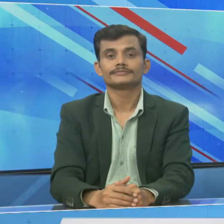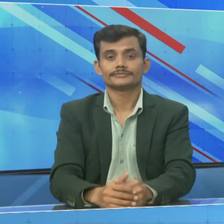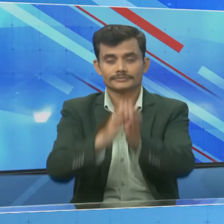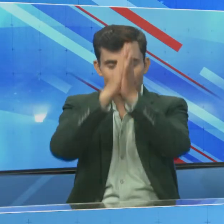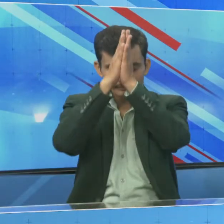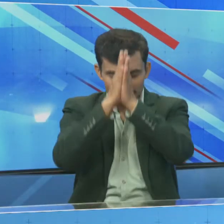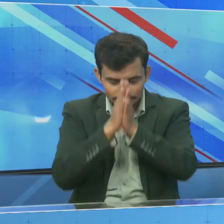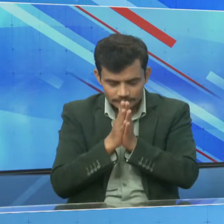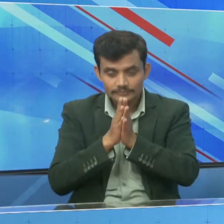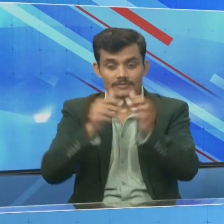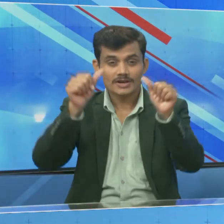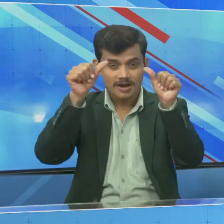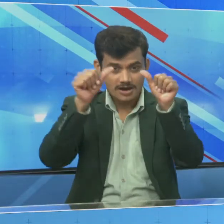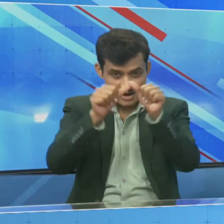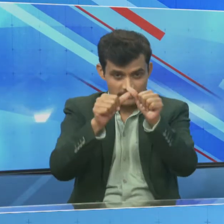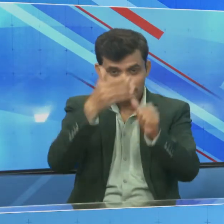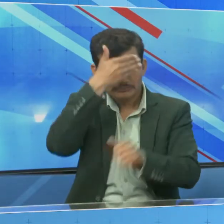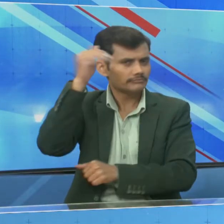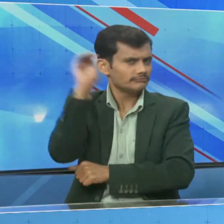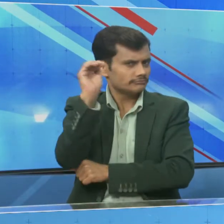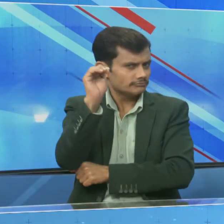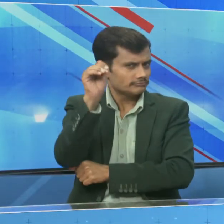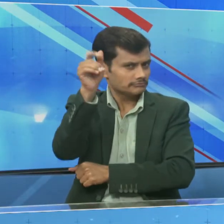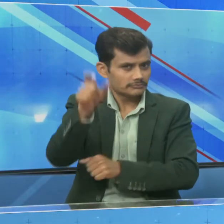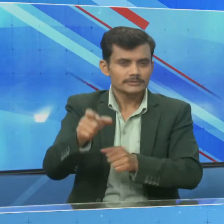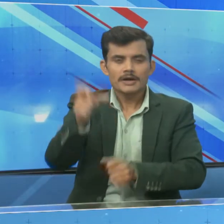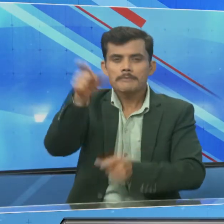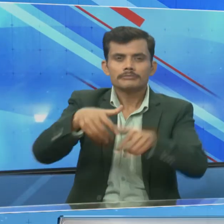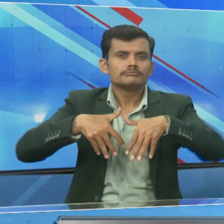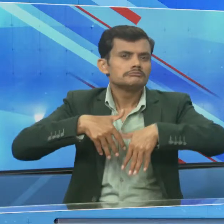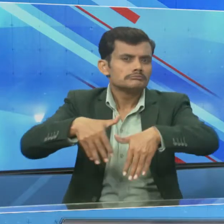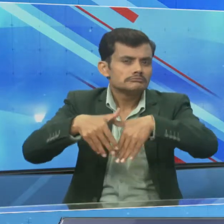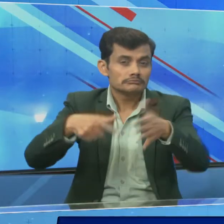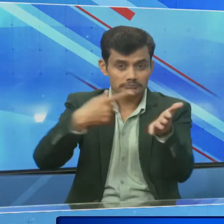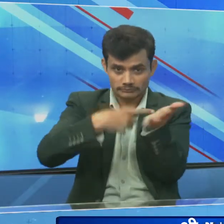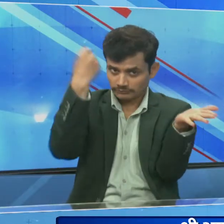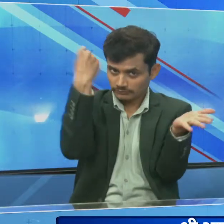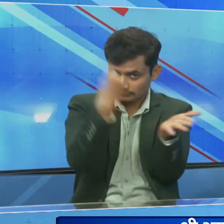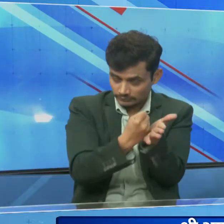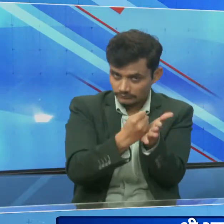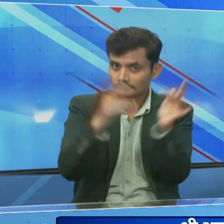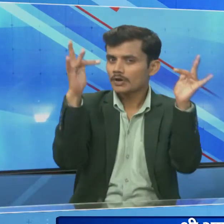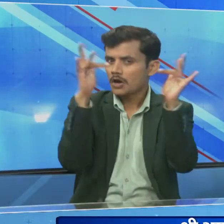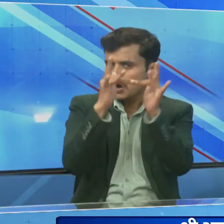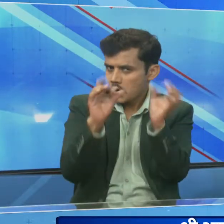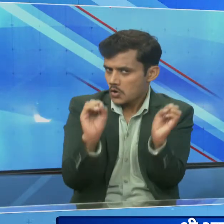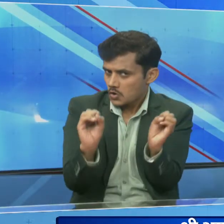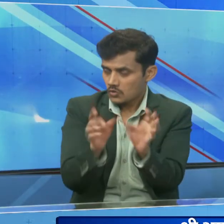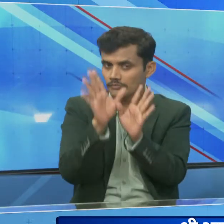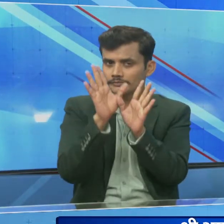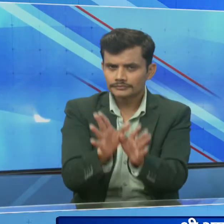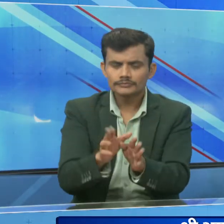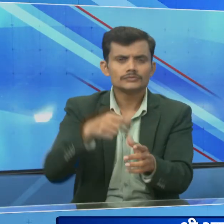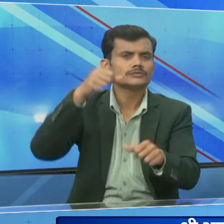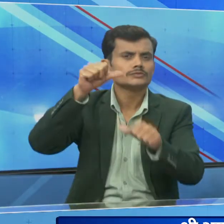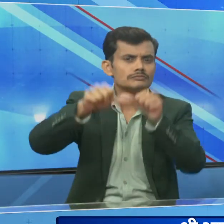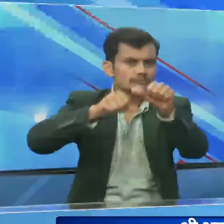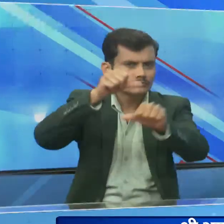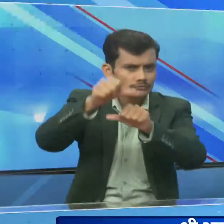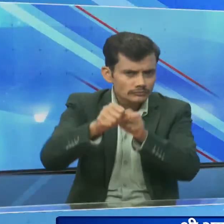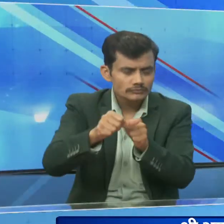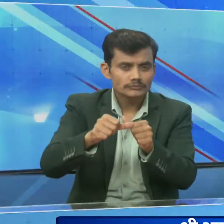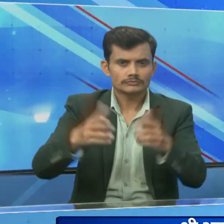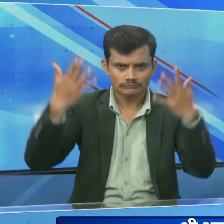वहीं पवित्र श्री अमरनाथ यात्रा जाने के इच्छुक श्रद्धालुओं के लिए पंजीकरण प्रक्रिया आज से शुरू हो गई है। यात्रा के पंजीकरण के